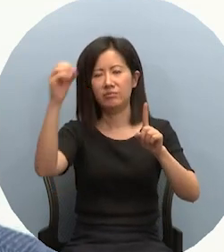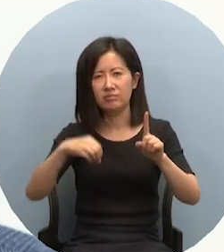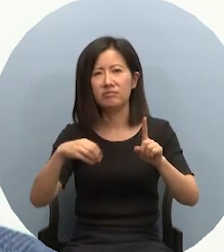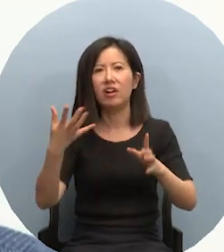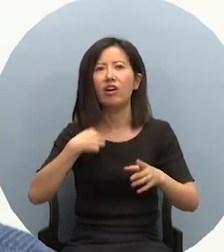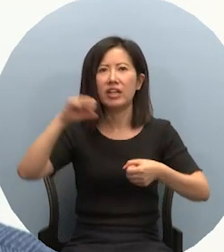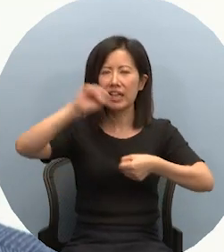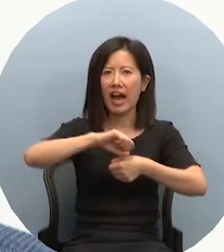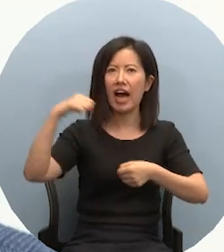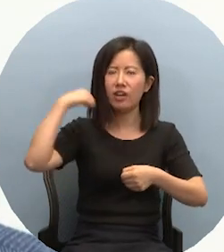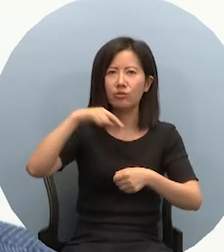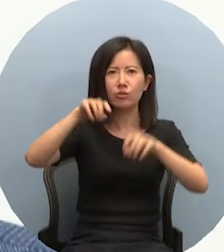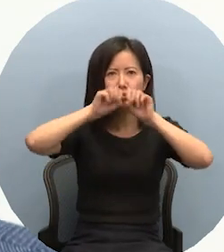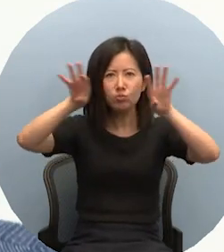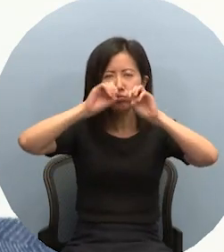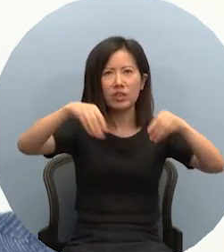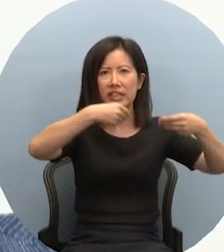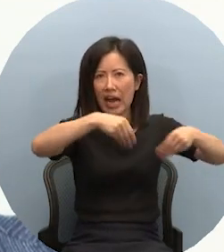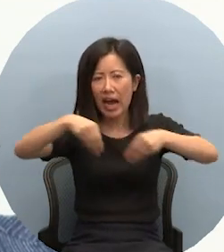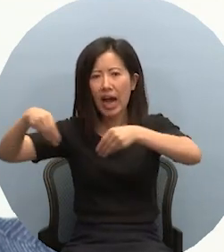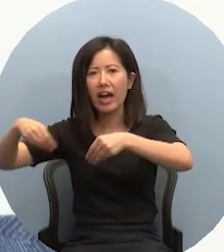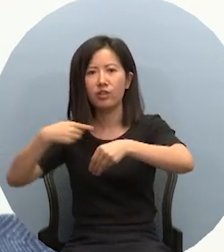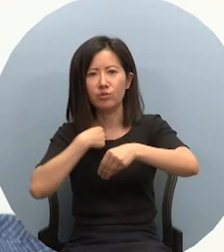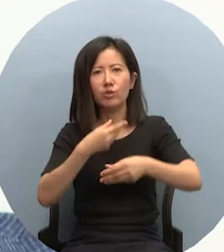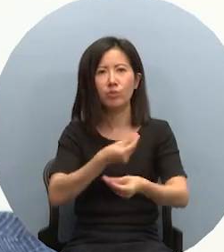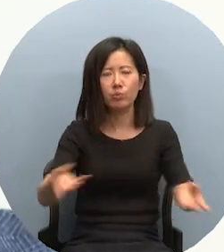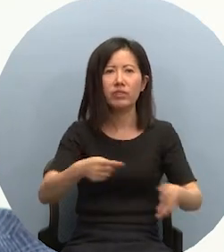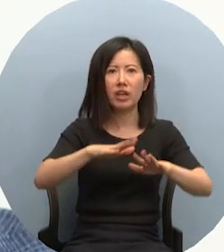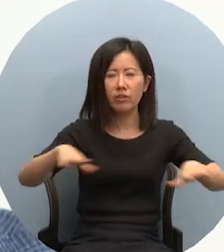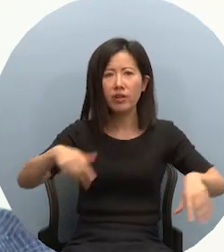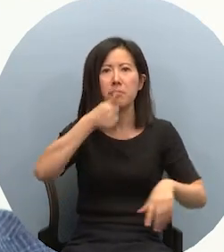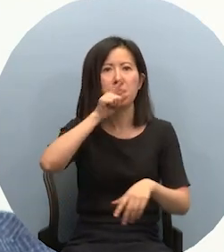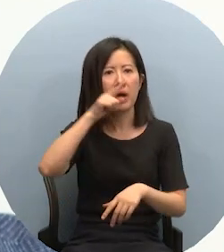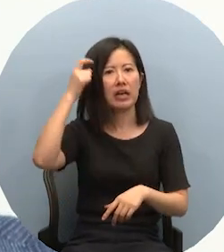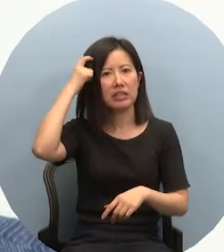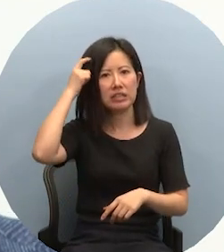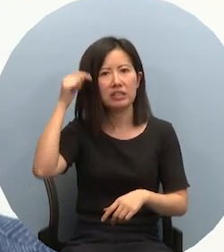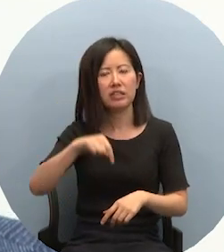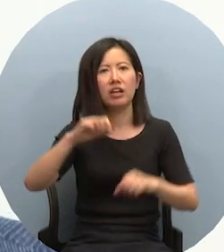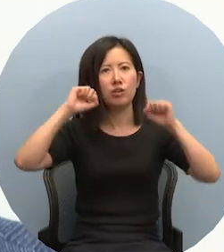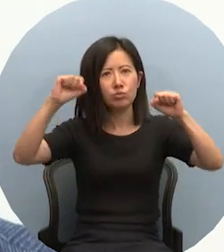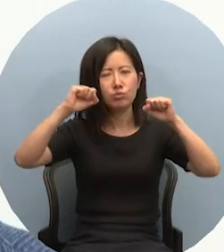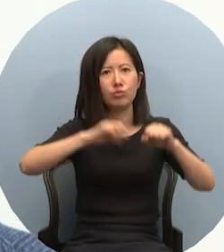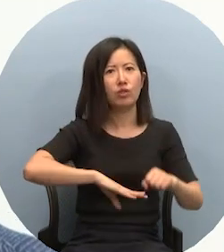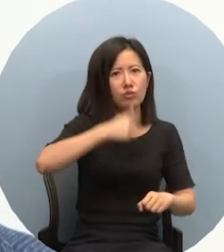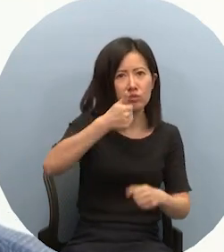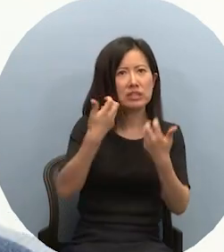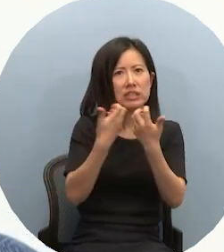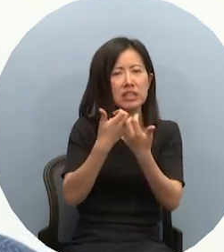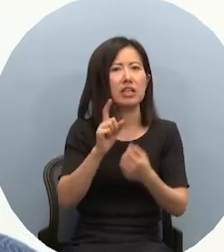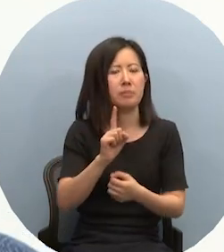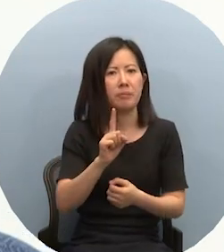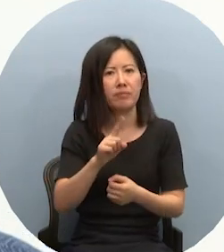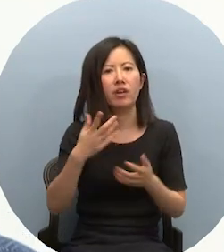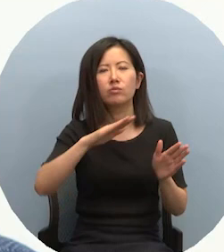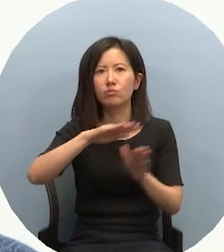加強個教育宣傳，讓小學生甚至家長都知道他們的運動量怎樣才算足夠。我們看